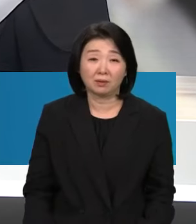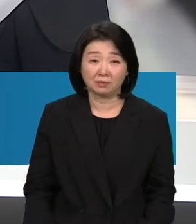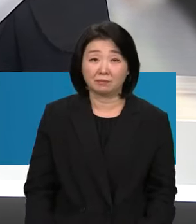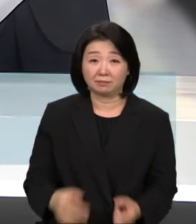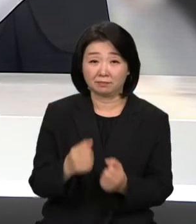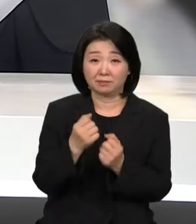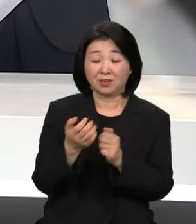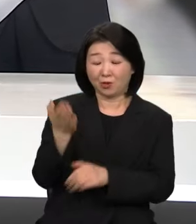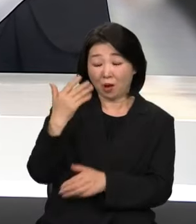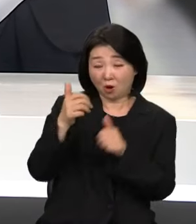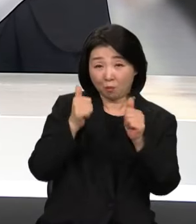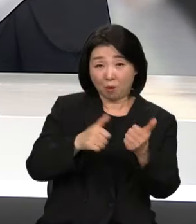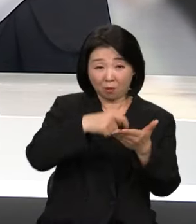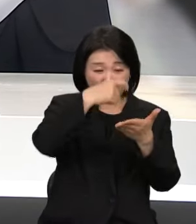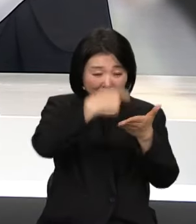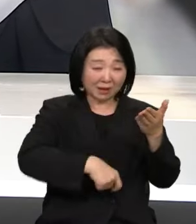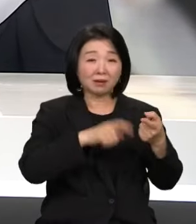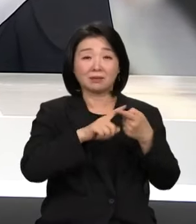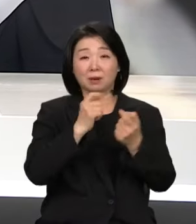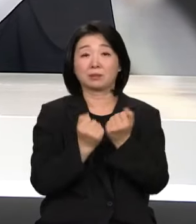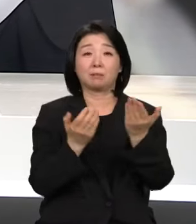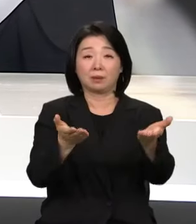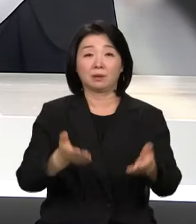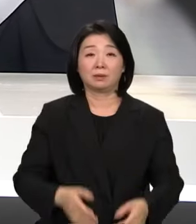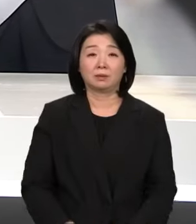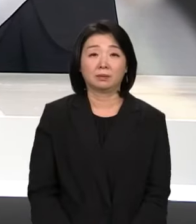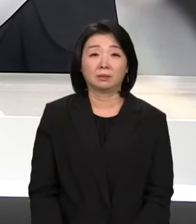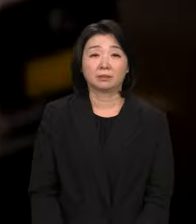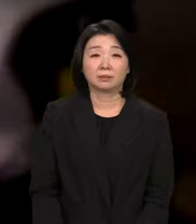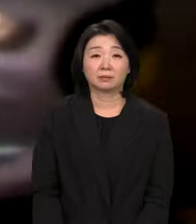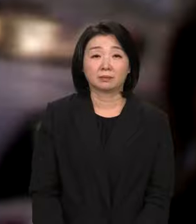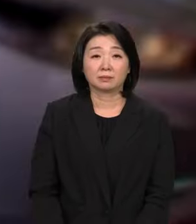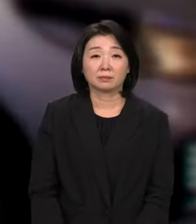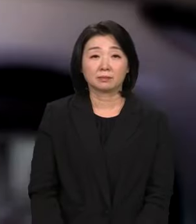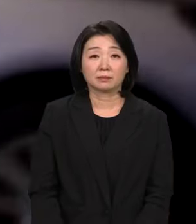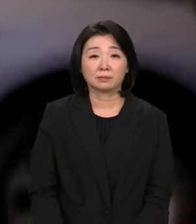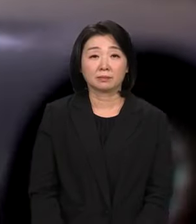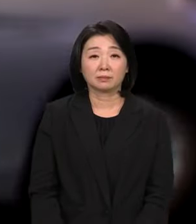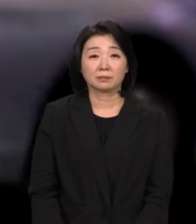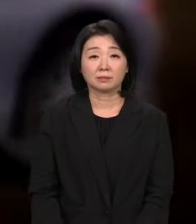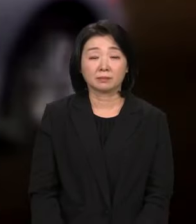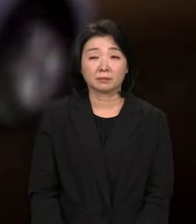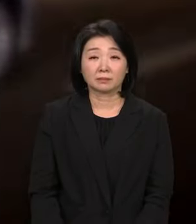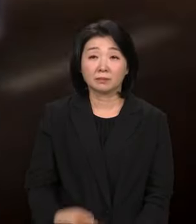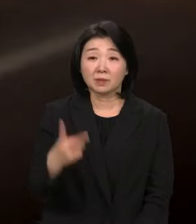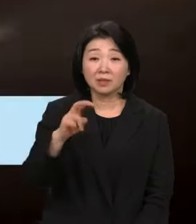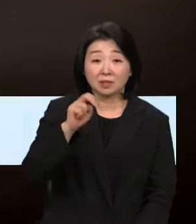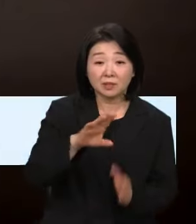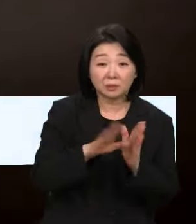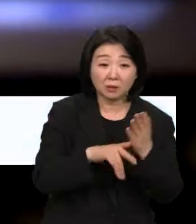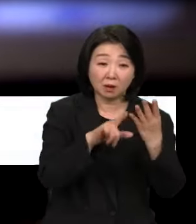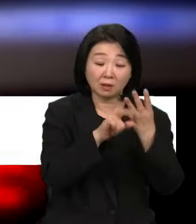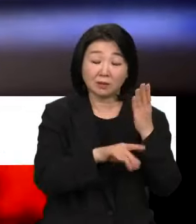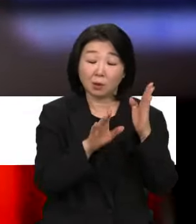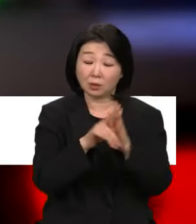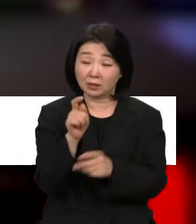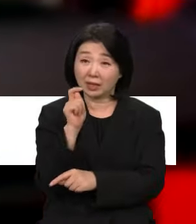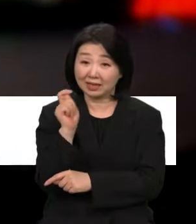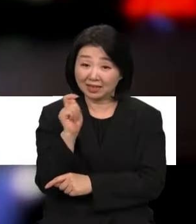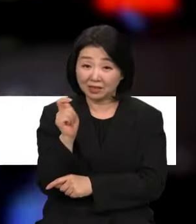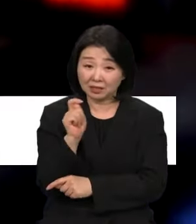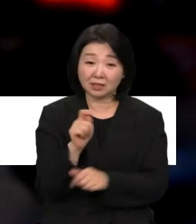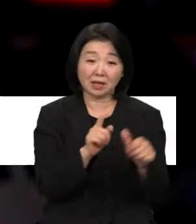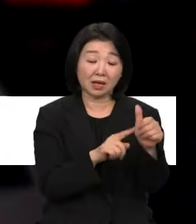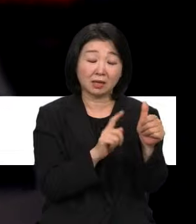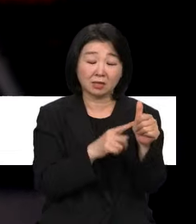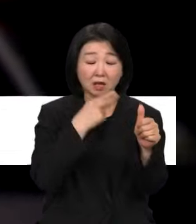기자가 과거 법원 판결을 바탕으로 설명해 드립니다 지난 2021년 4월 택시 기사는